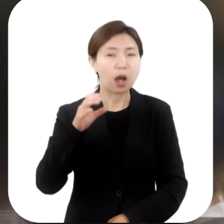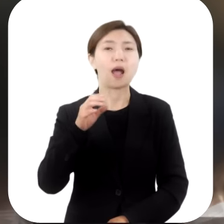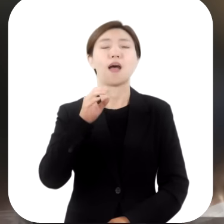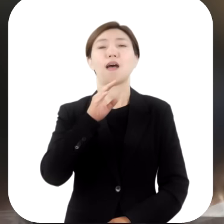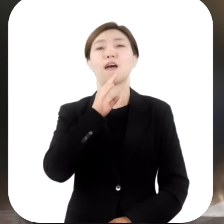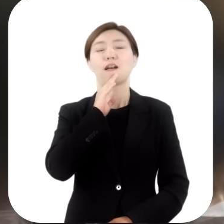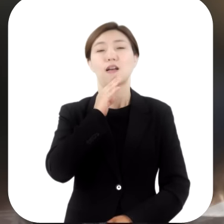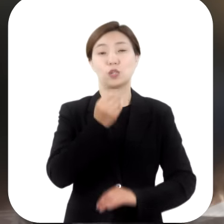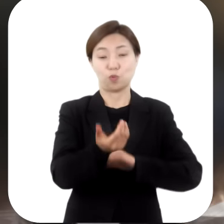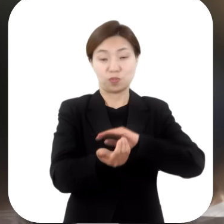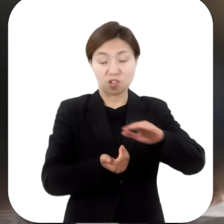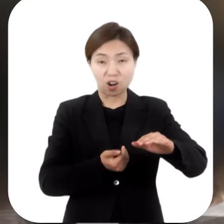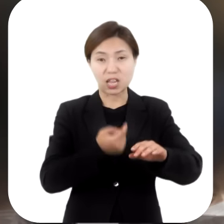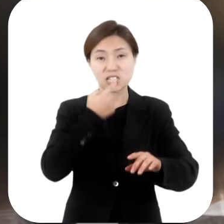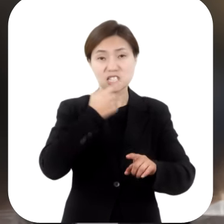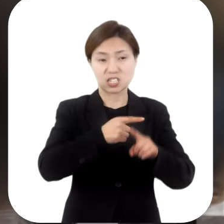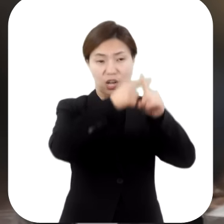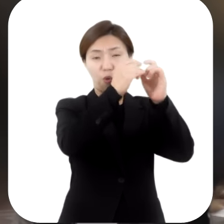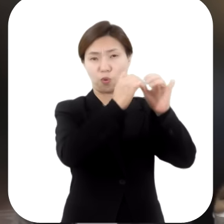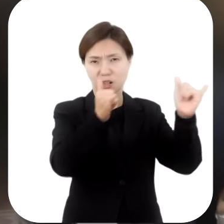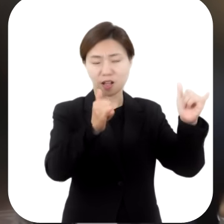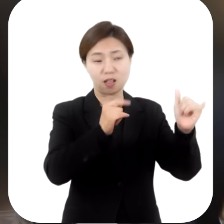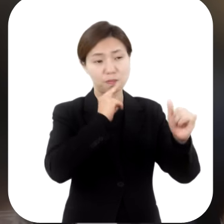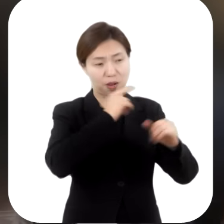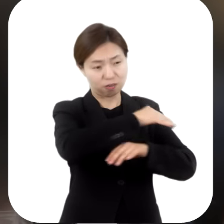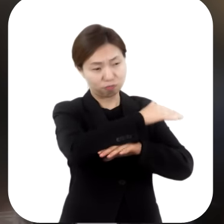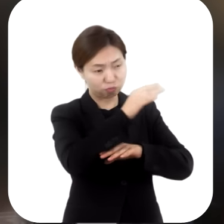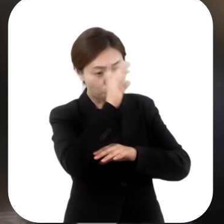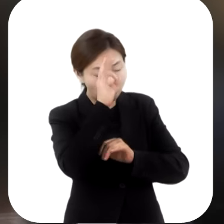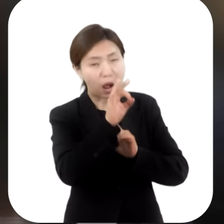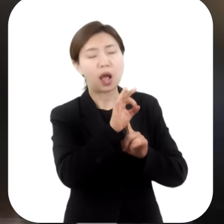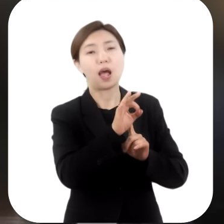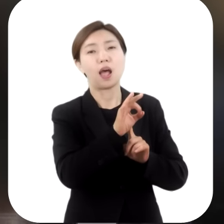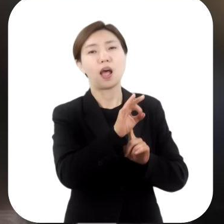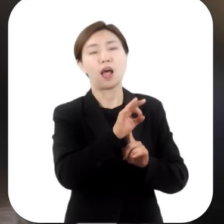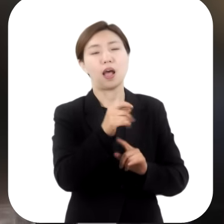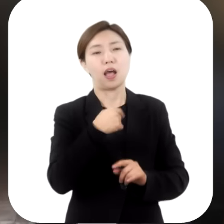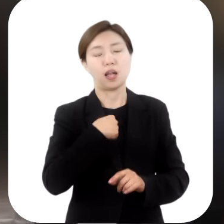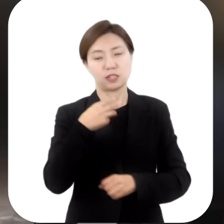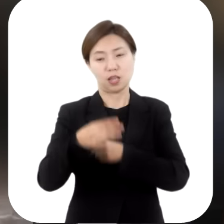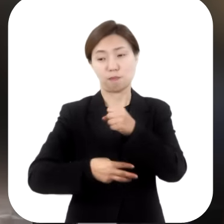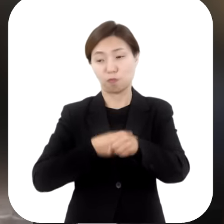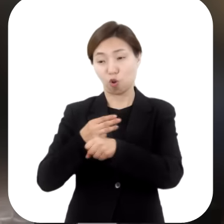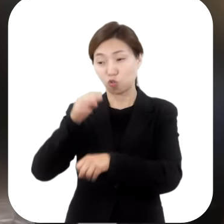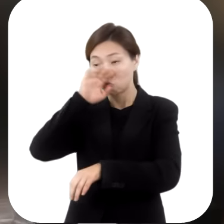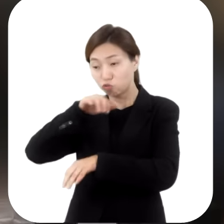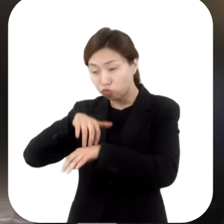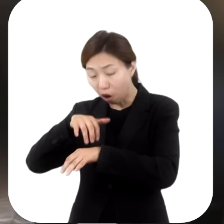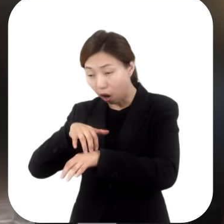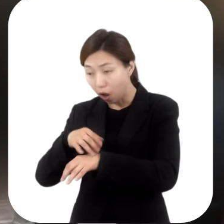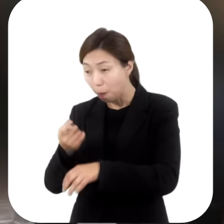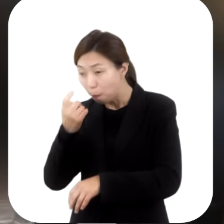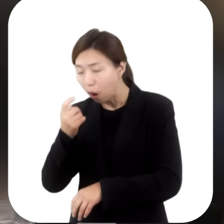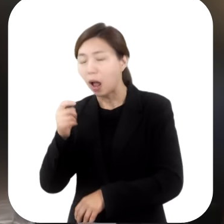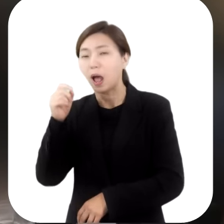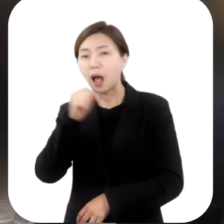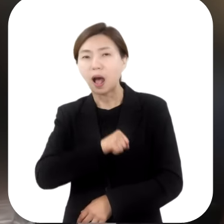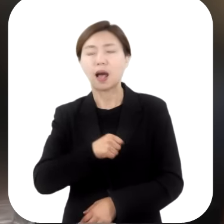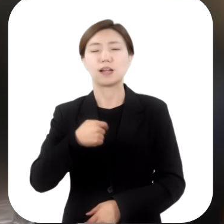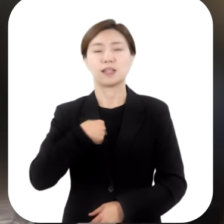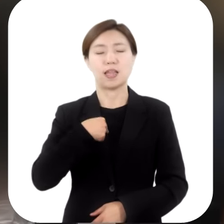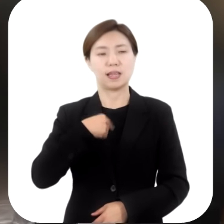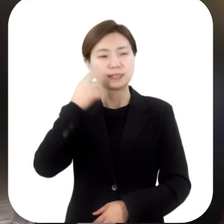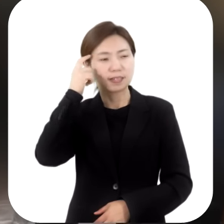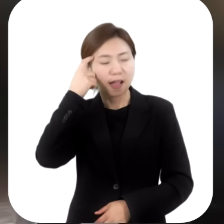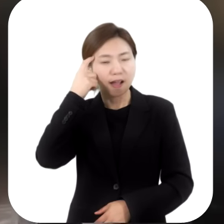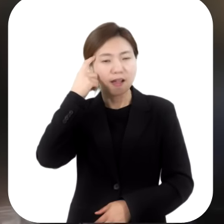말씀 듣다 보니까 앞에 분이 그 간호사분 얘기 듣다가 그 3년 정도 수행사원에서 가서 일한다는 얘기 들으면서 제가